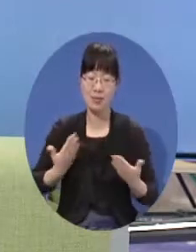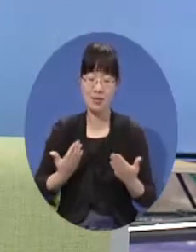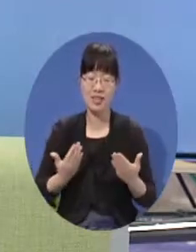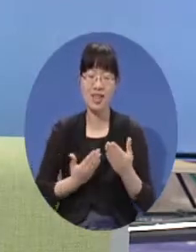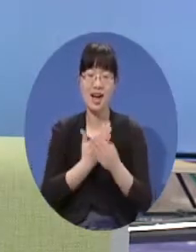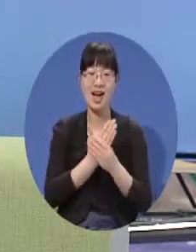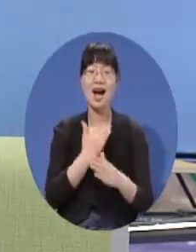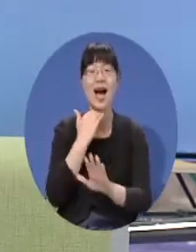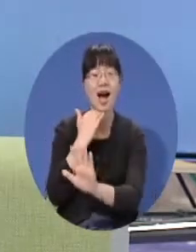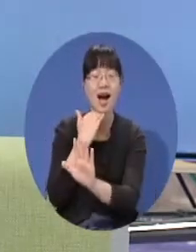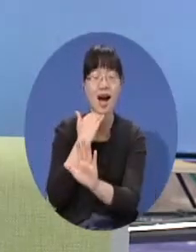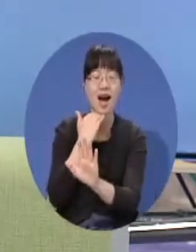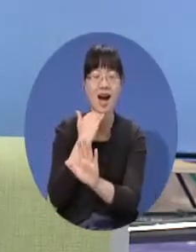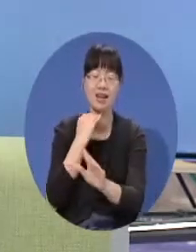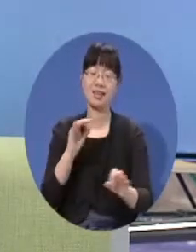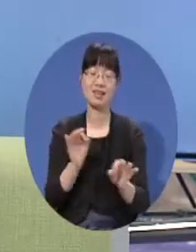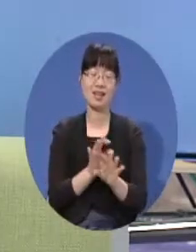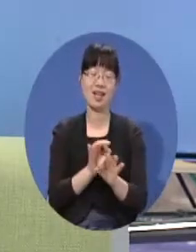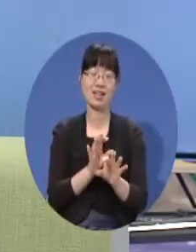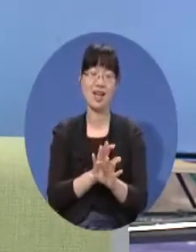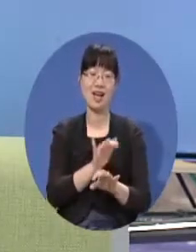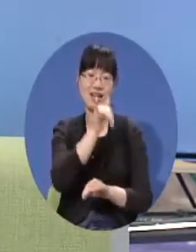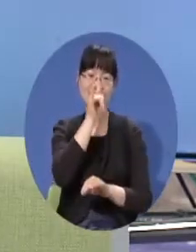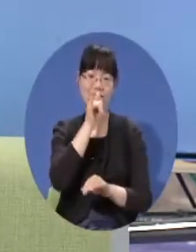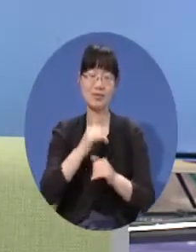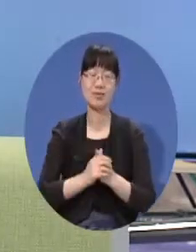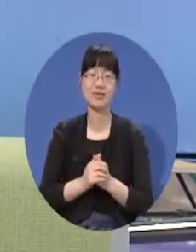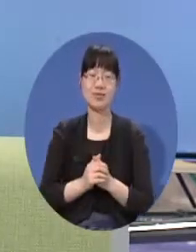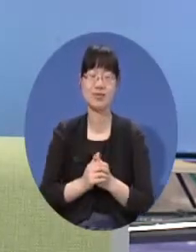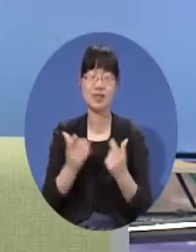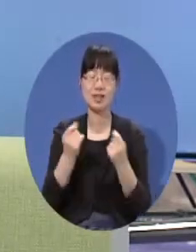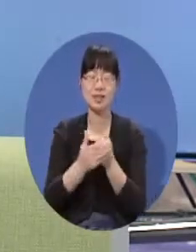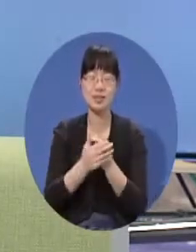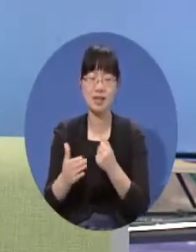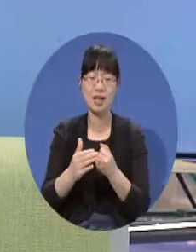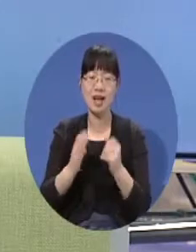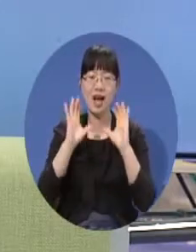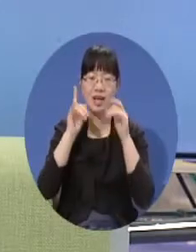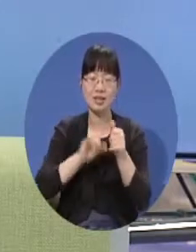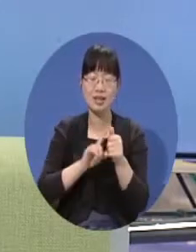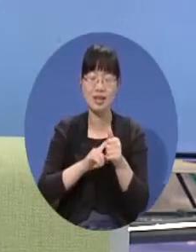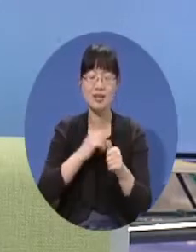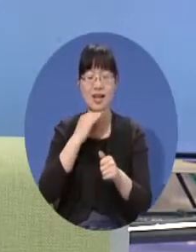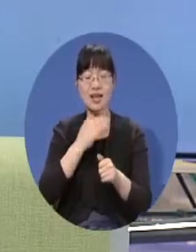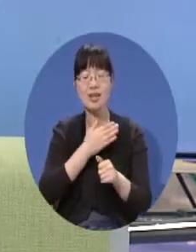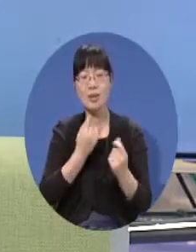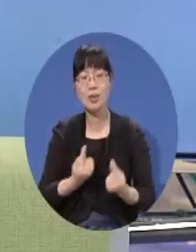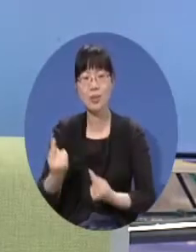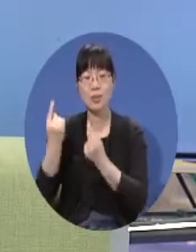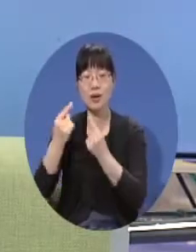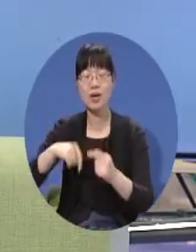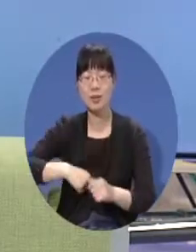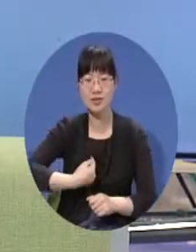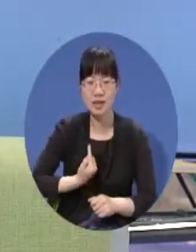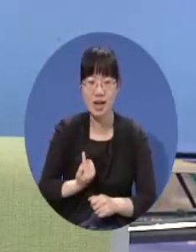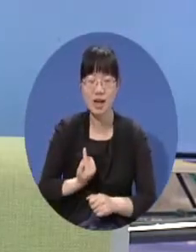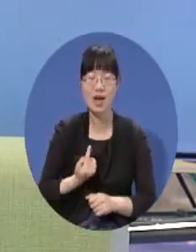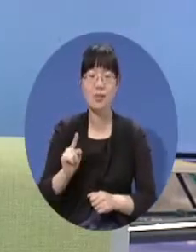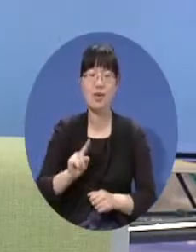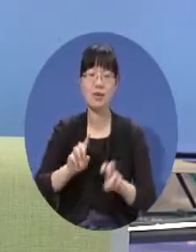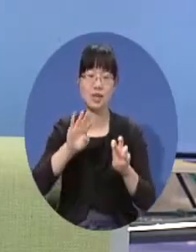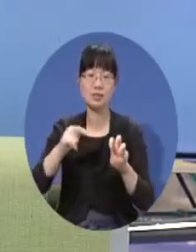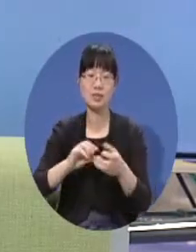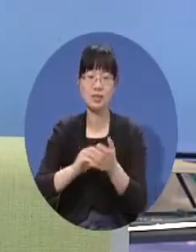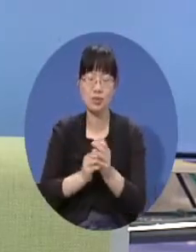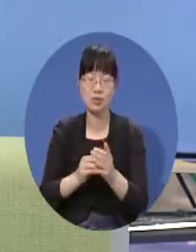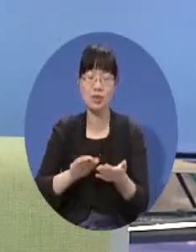네. 잠깐 막 이러면서 맞아요. 어디론가 사라지게 되는 거예요. 그래서 아이가 나이가 들면서는 혼자서도 뭐 30분